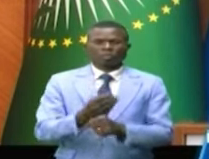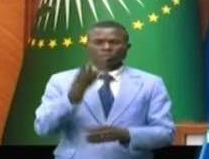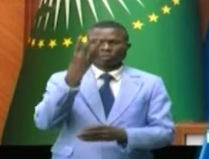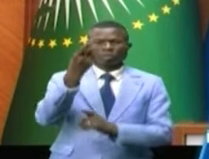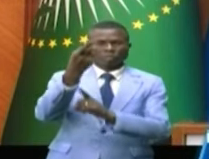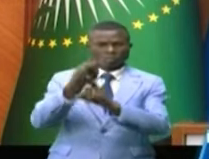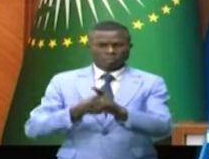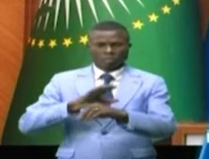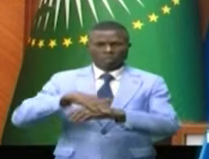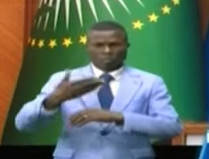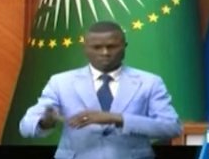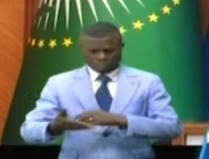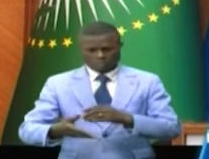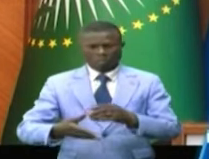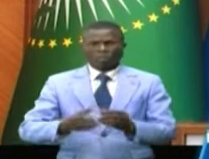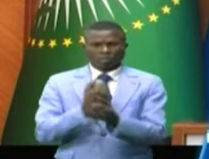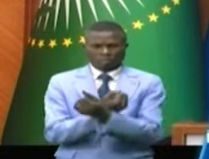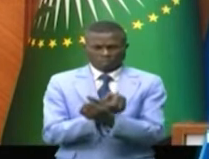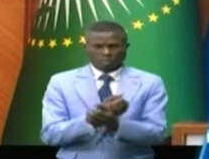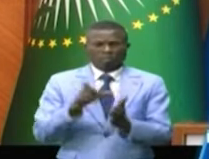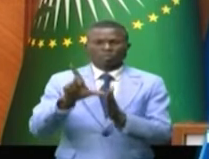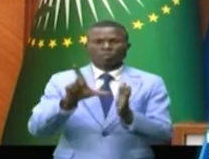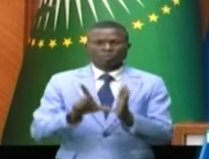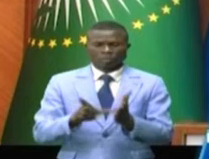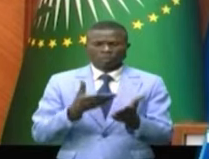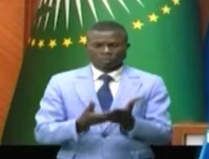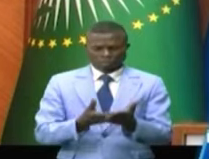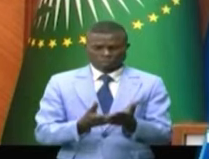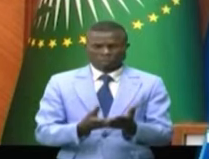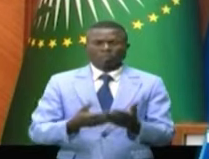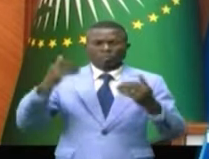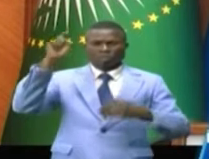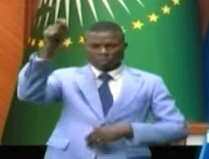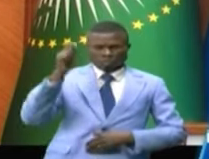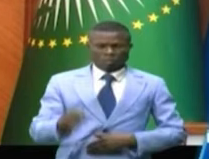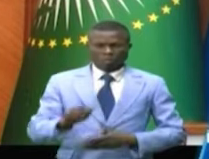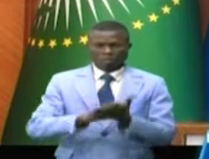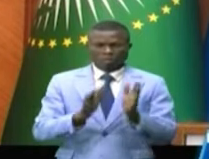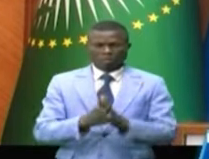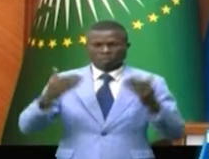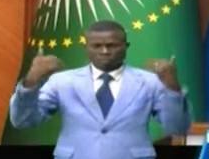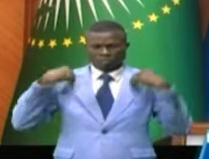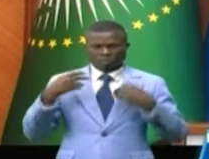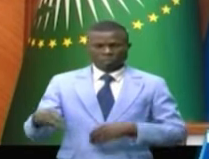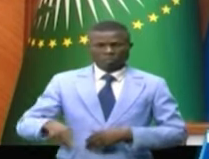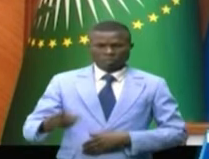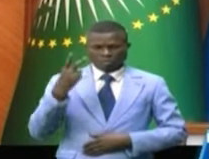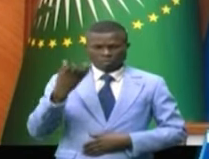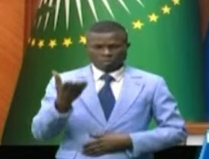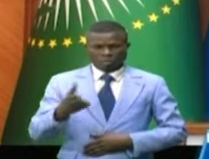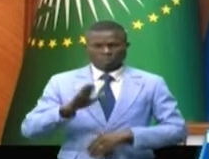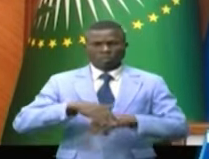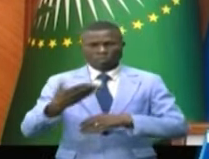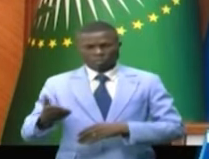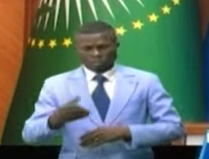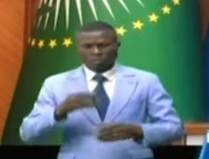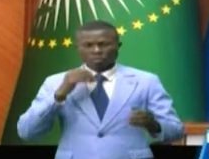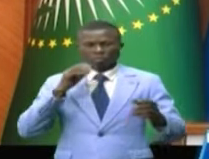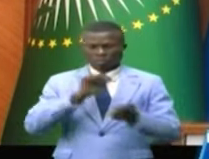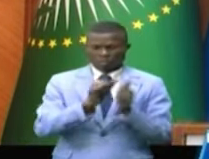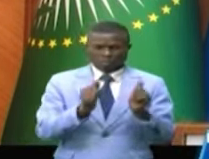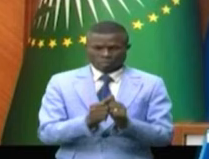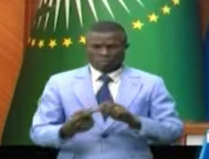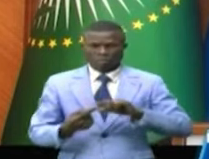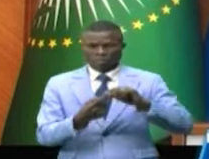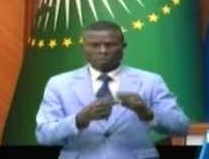2 années et 4 mois après l'entrée en vigueur de ce régime d'exception aux conséquences tout aussi exceptionnelles sur